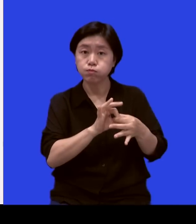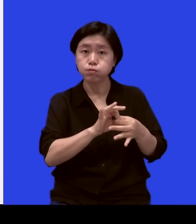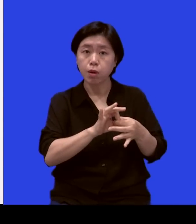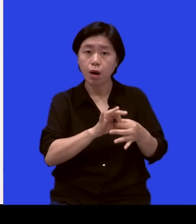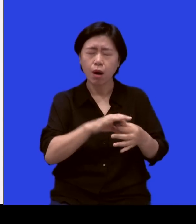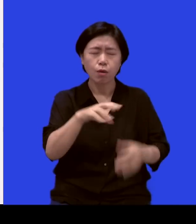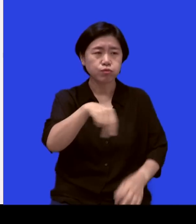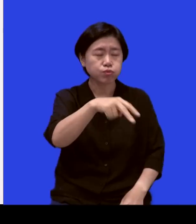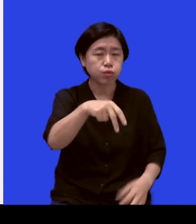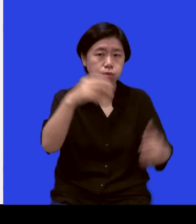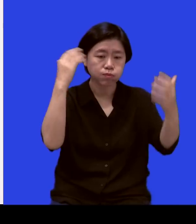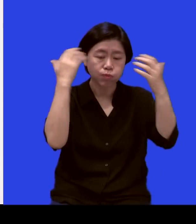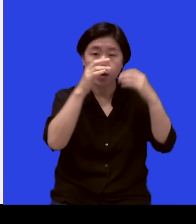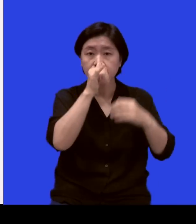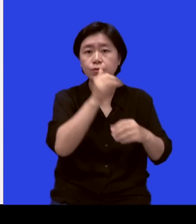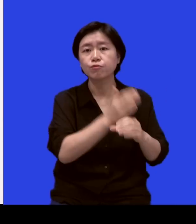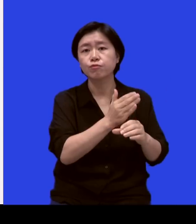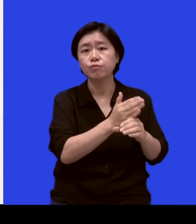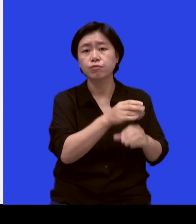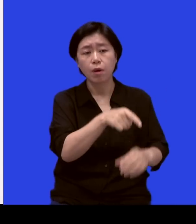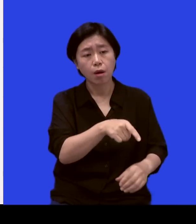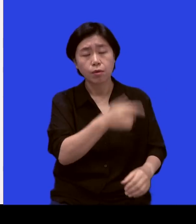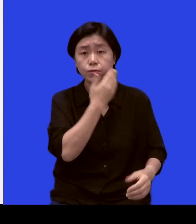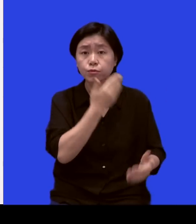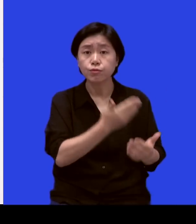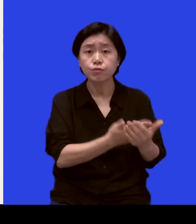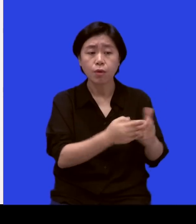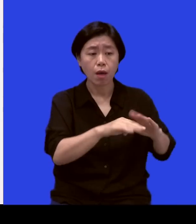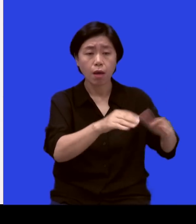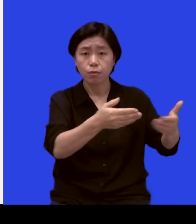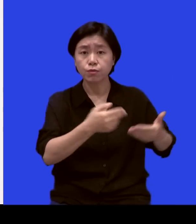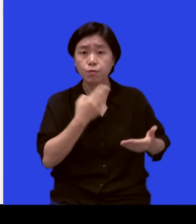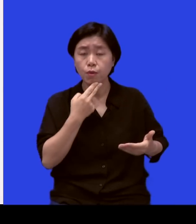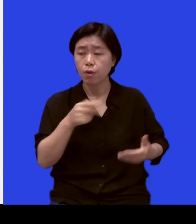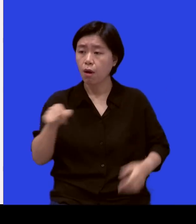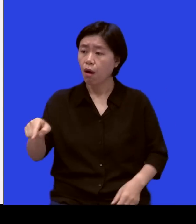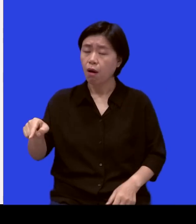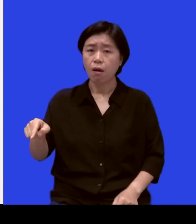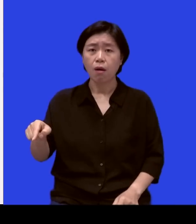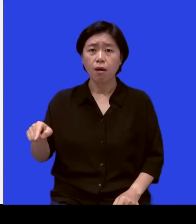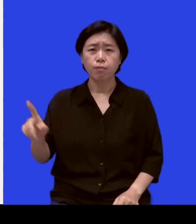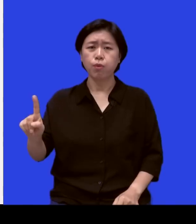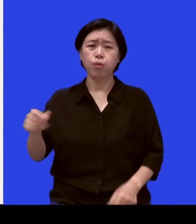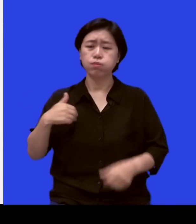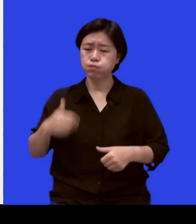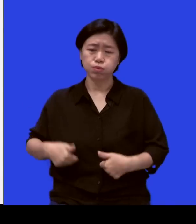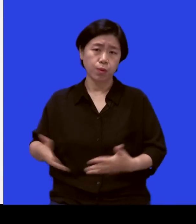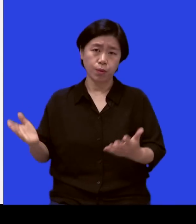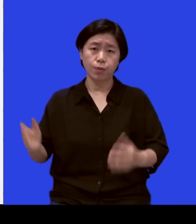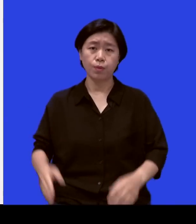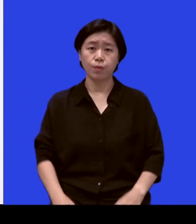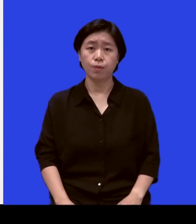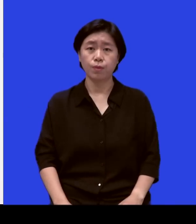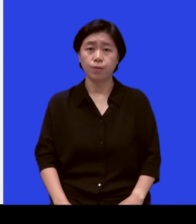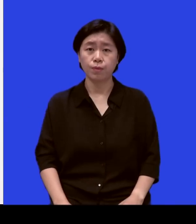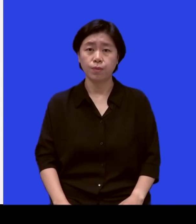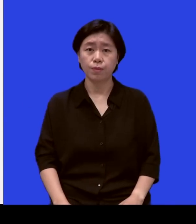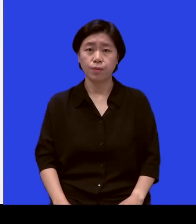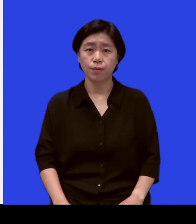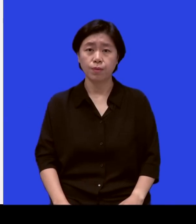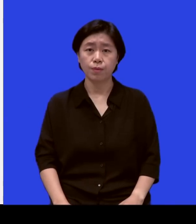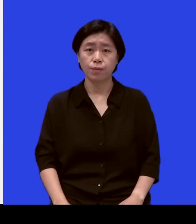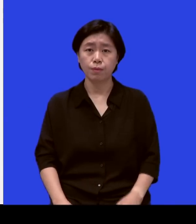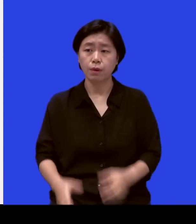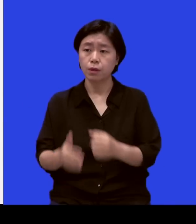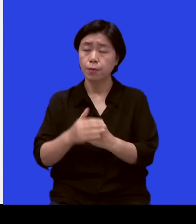부딪혀 있는데, 예? 당장 목이 타서 죽겠는데 먹을 물을 먹어야지 어떻게 살겠어요.